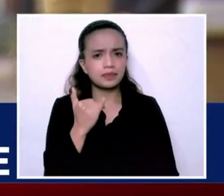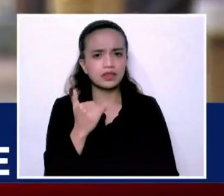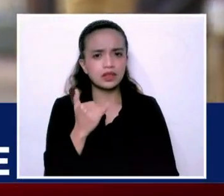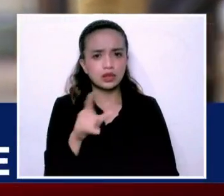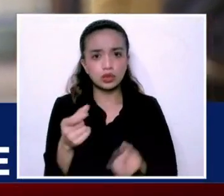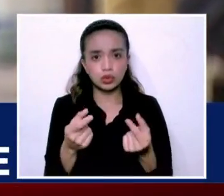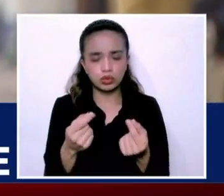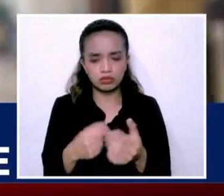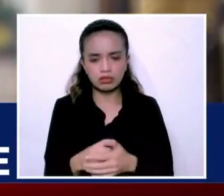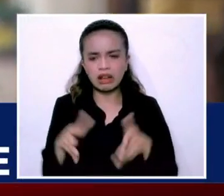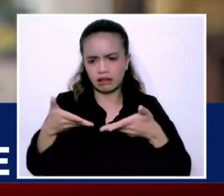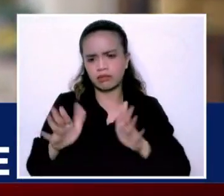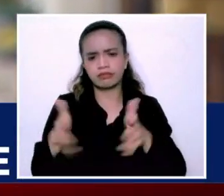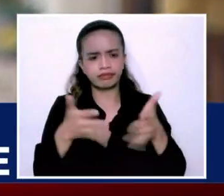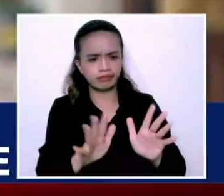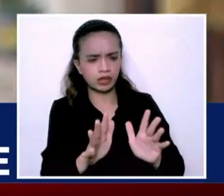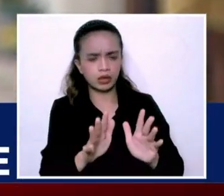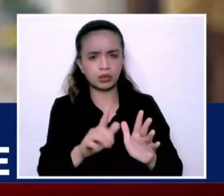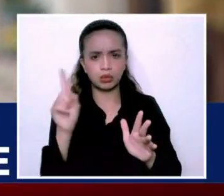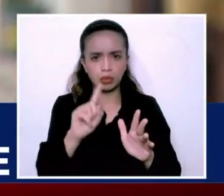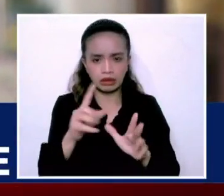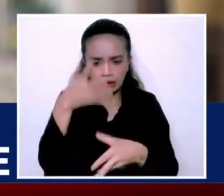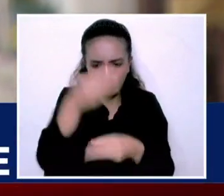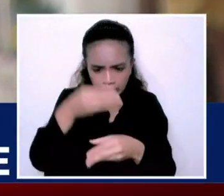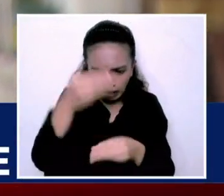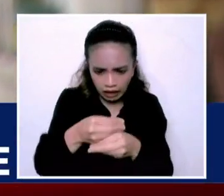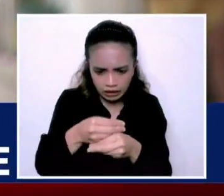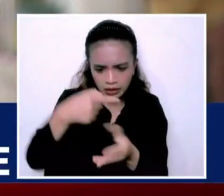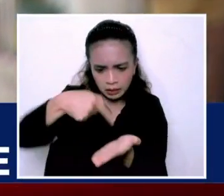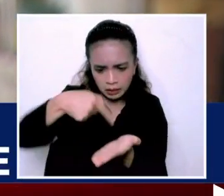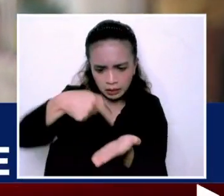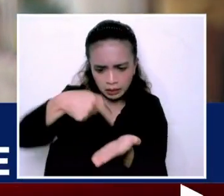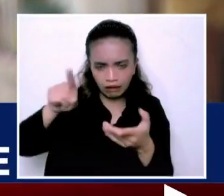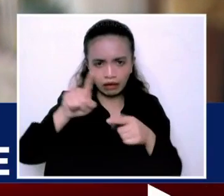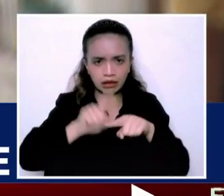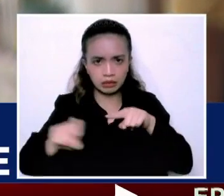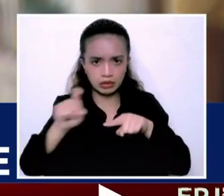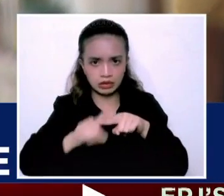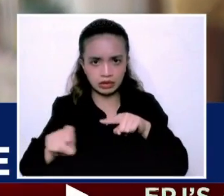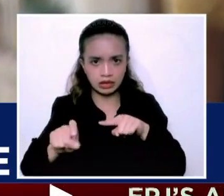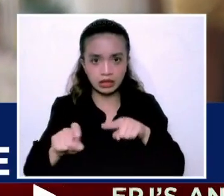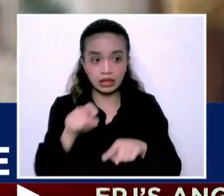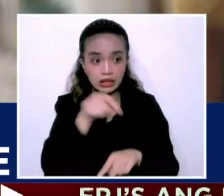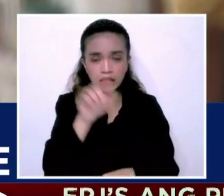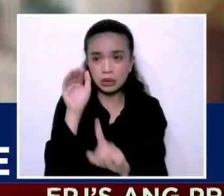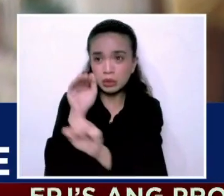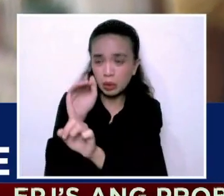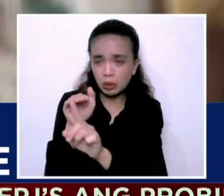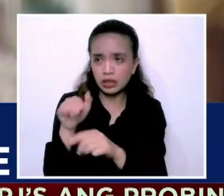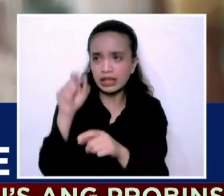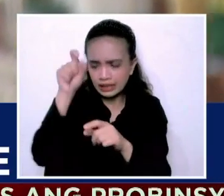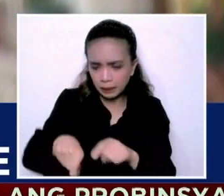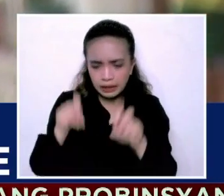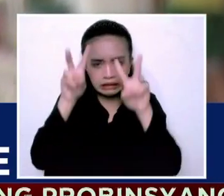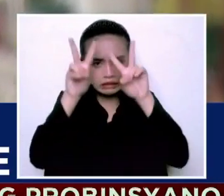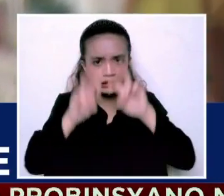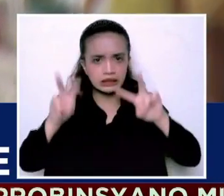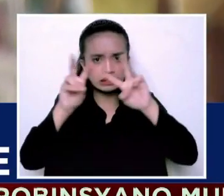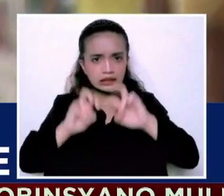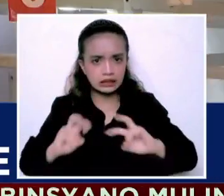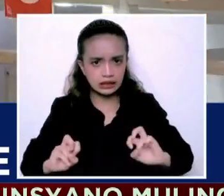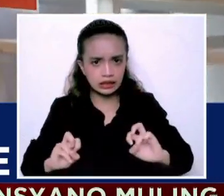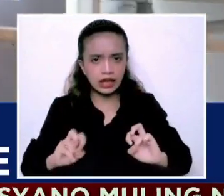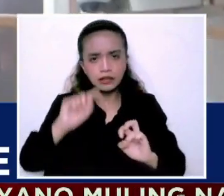daw pinayagan ang malaking dagdag singil sa kuryente gayong ang panawagan nila ay imbestigahan at i-audit muna